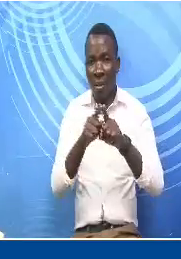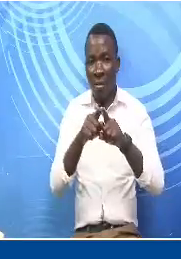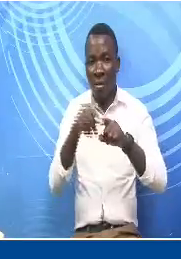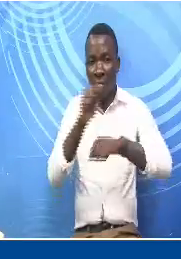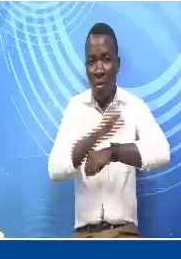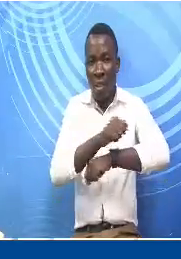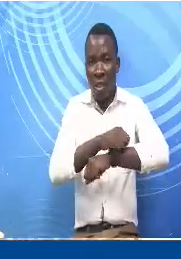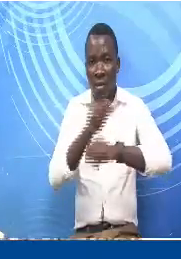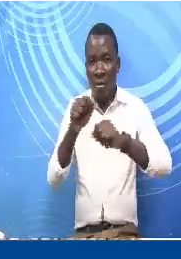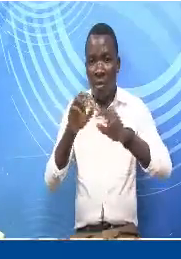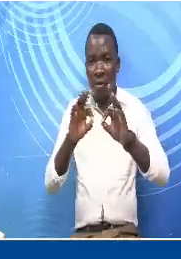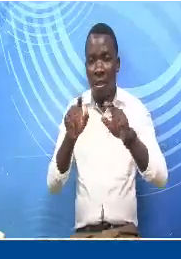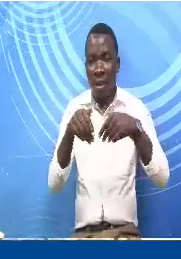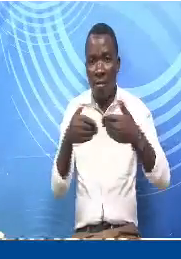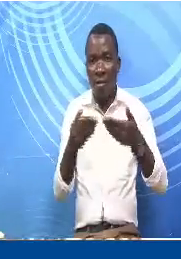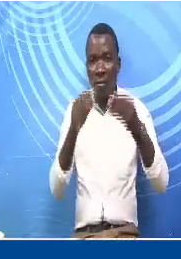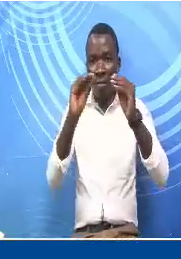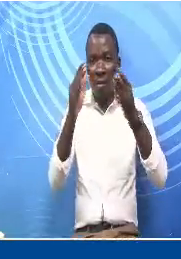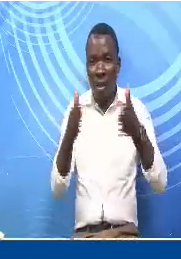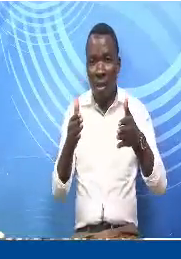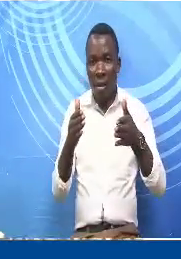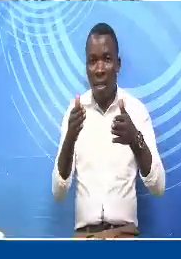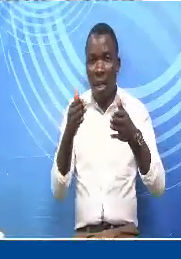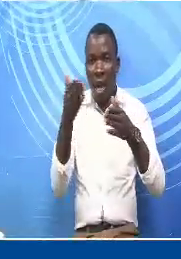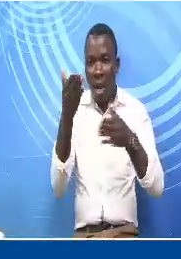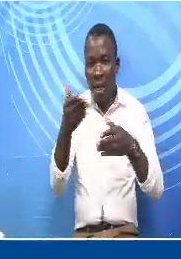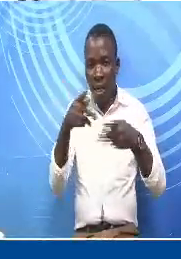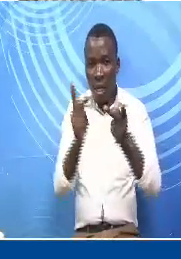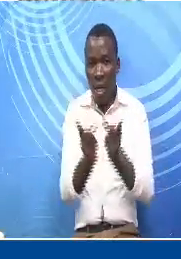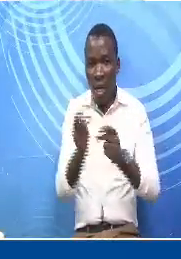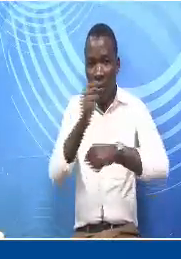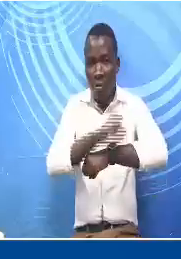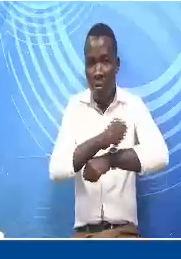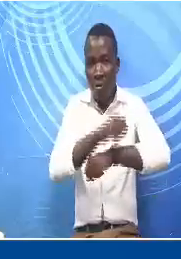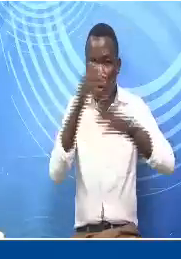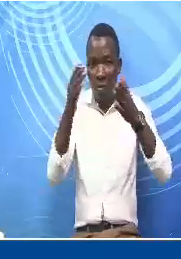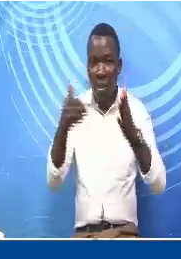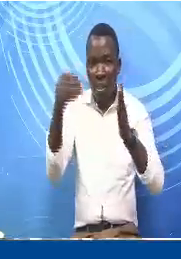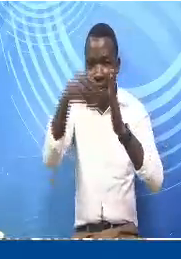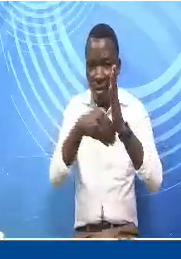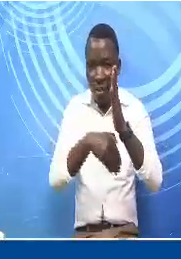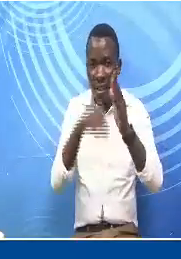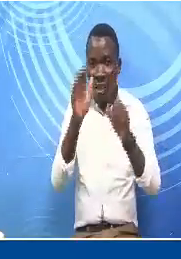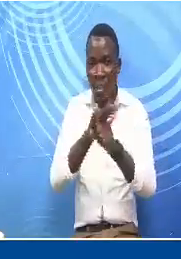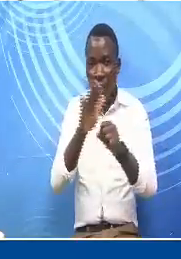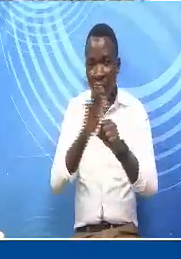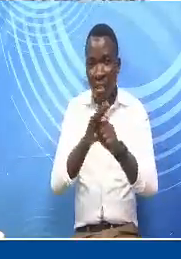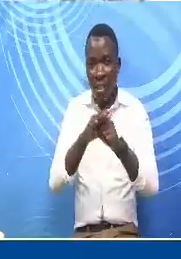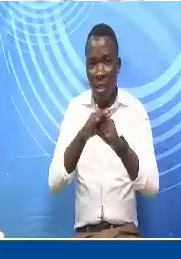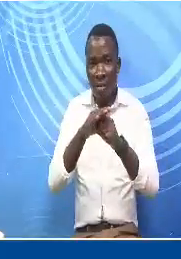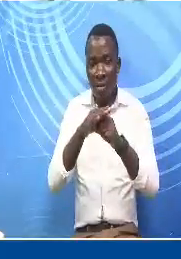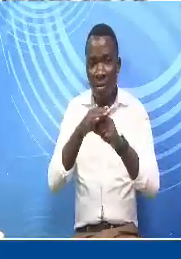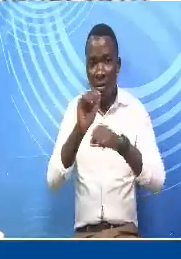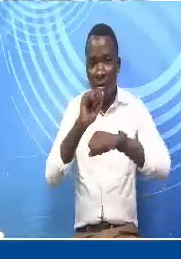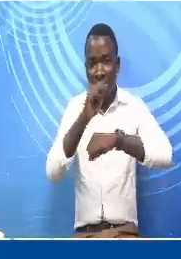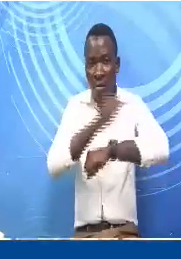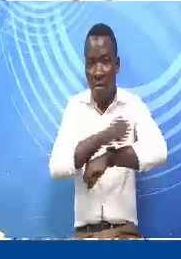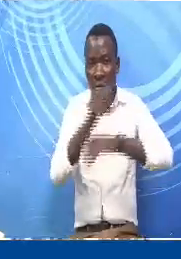bituma umunyeshuri hari ahantu agenda atakara, cyane cyane ku banyeshuri badafata vuba ibintu. Challenge duhura nayo ni